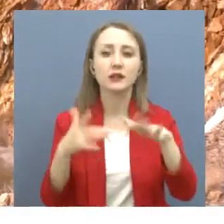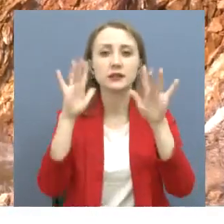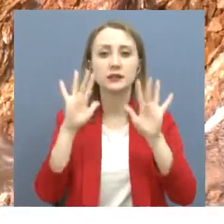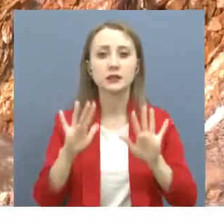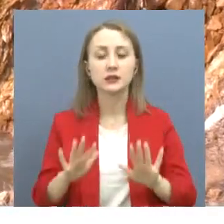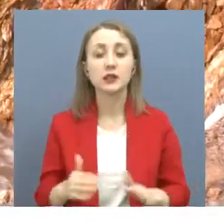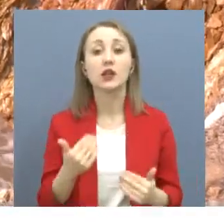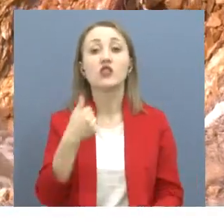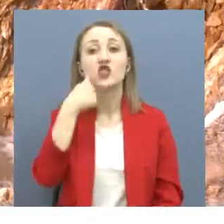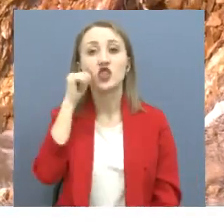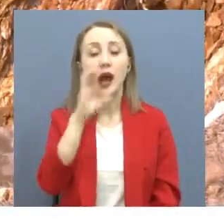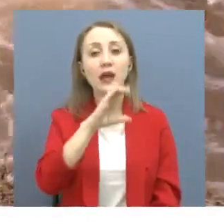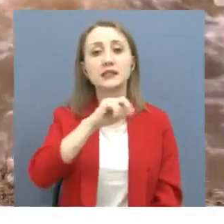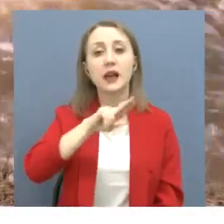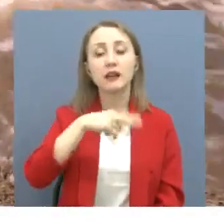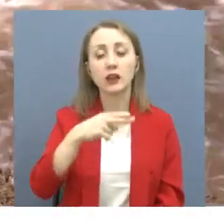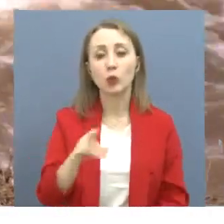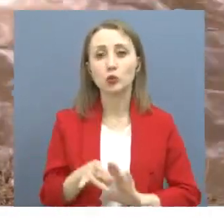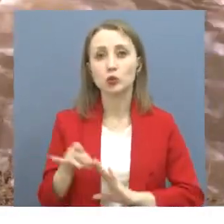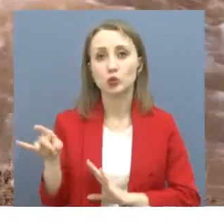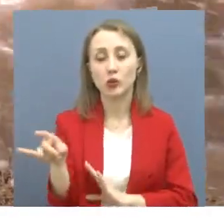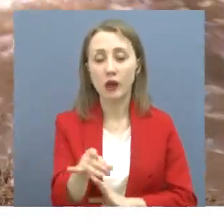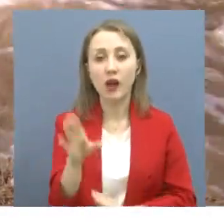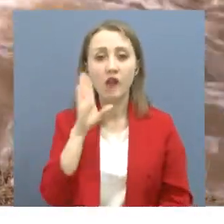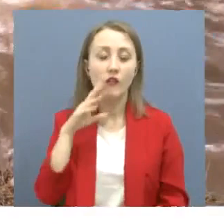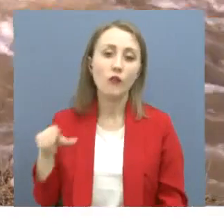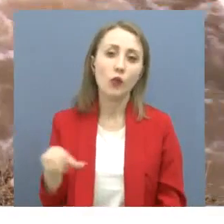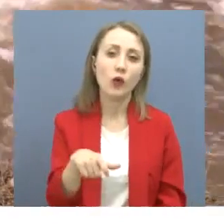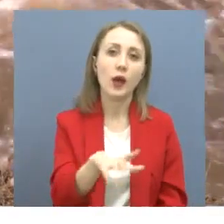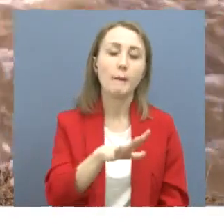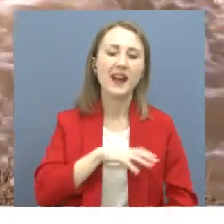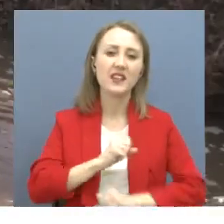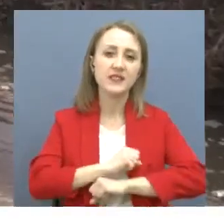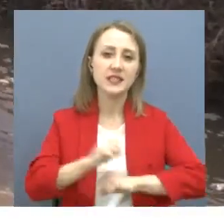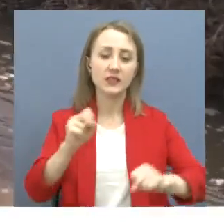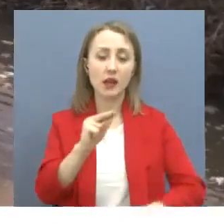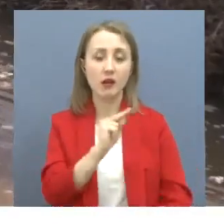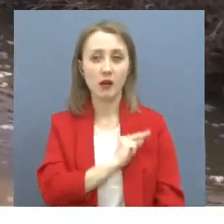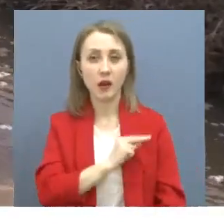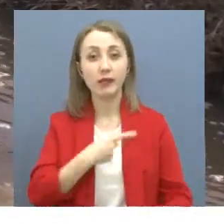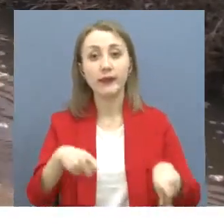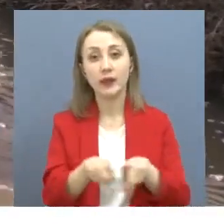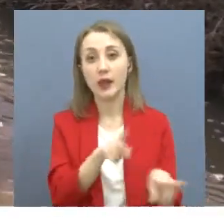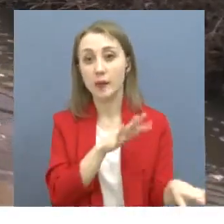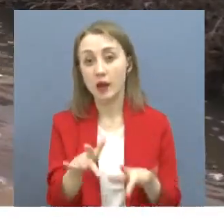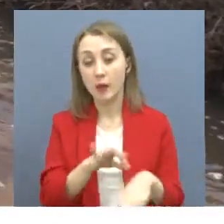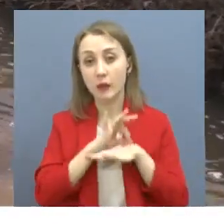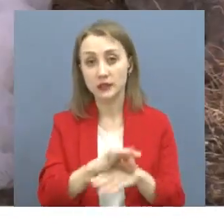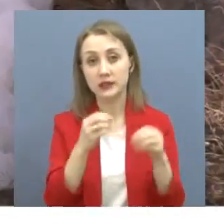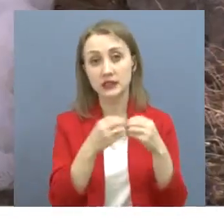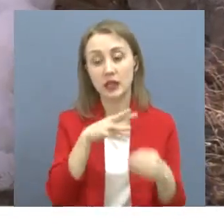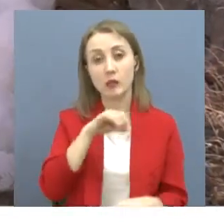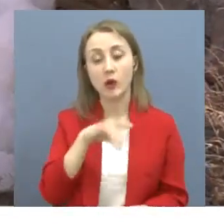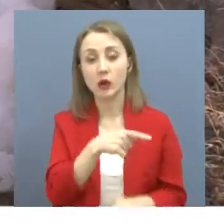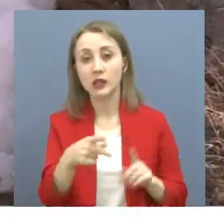Жабай Сандыктауского района и Исили, проходящей через Аршалынский район, проведены взрывные работы. Подобные мероприятия проводились с 10 марта